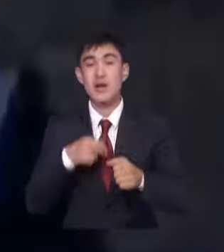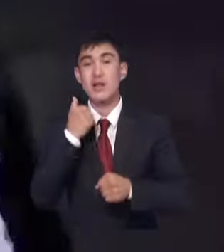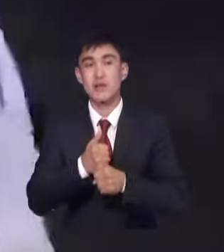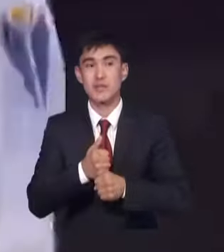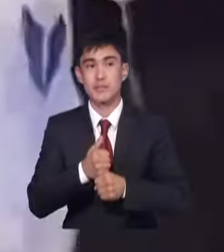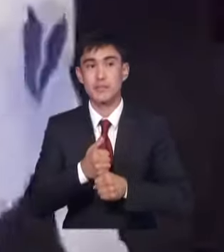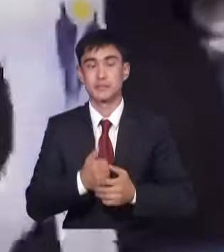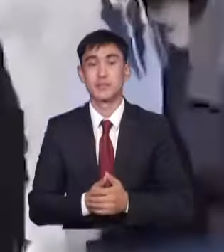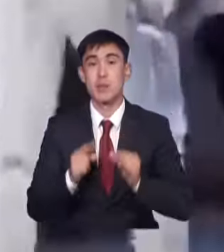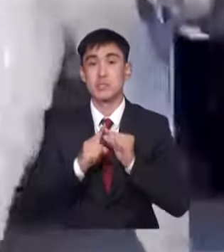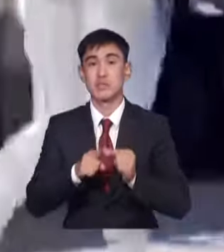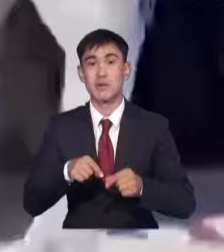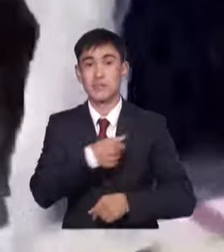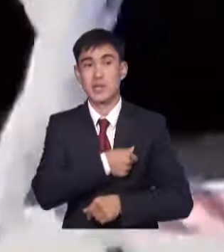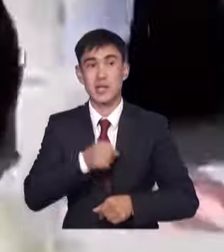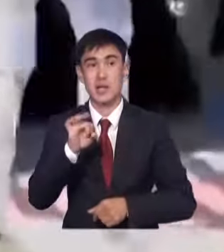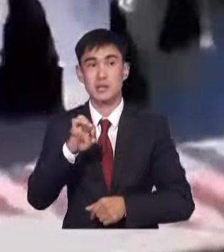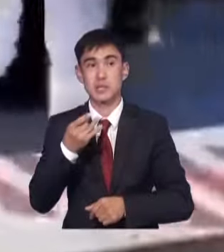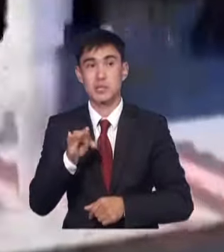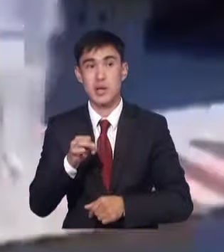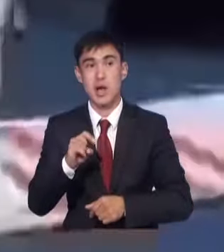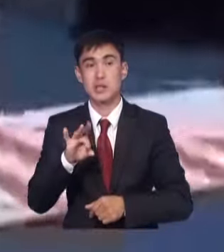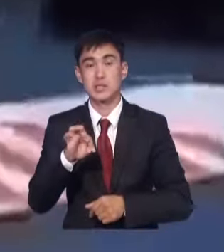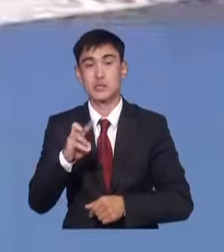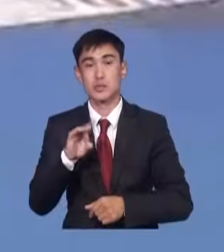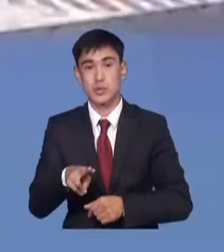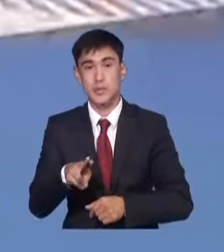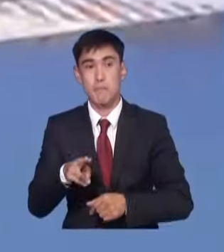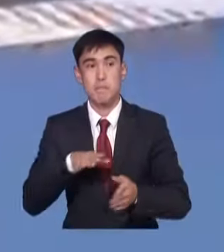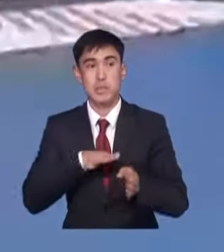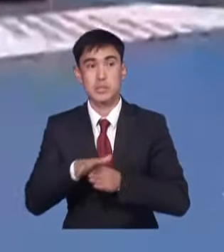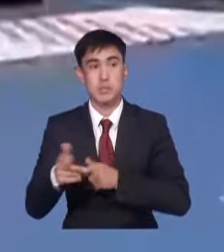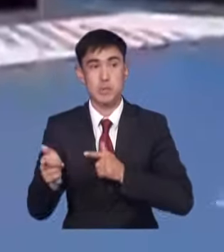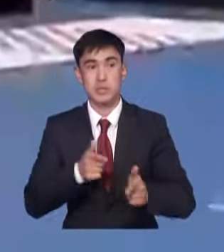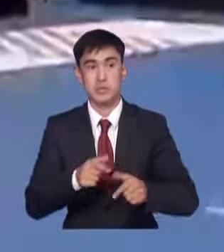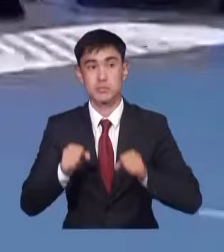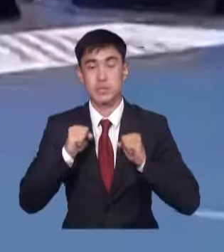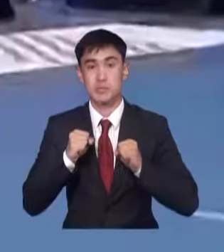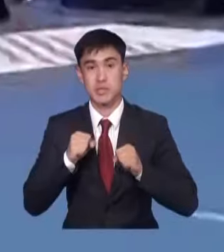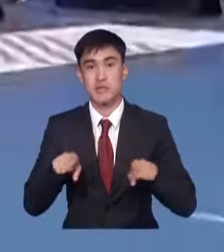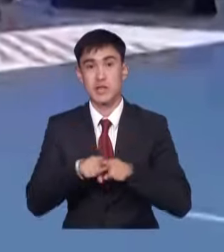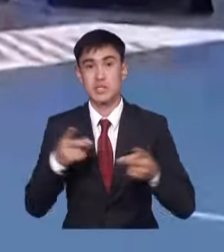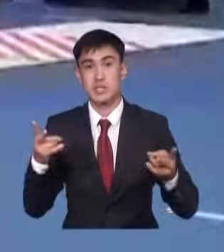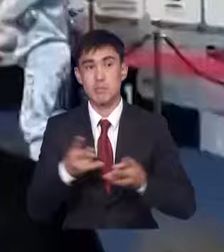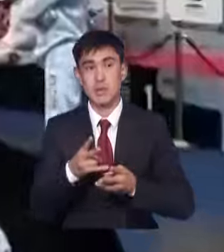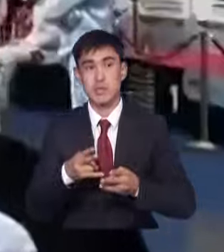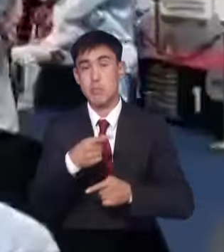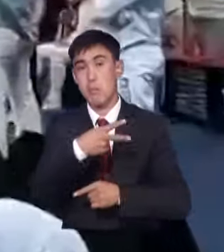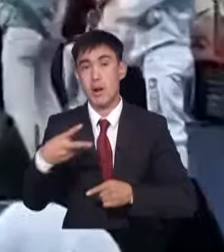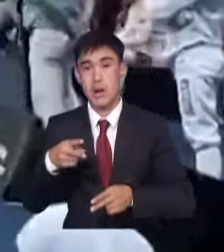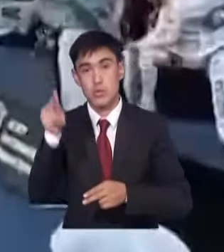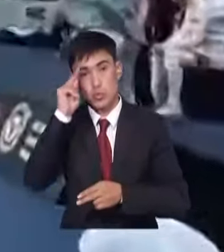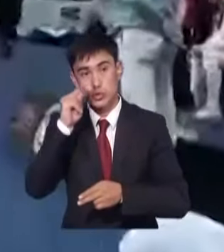в приоритете по словам тренера аба Александра Тарка для полноценной подготовки спортсменов также необходимо параллельно